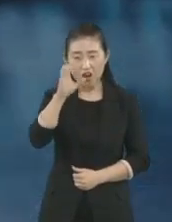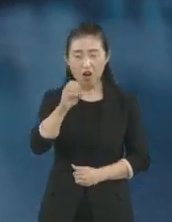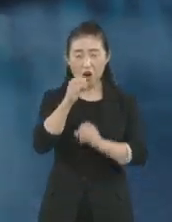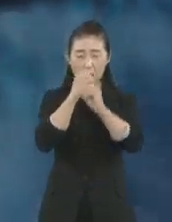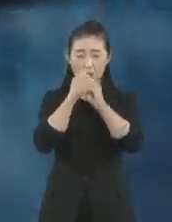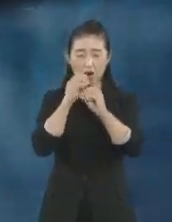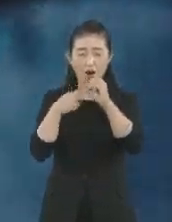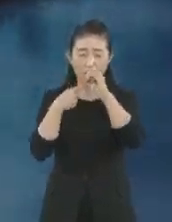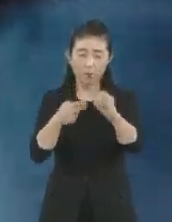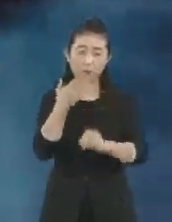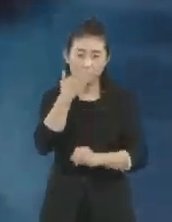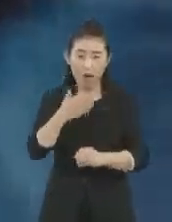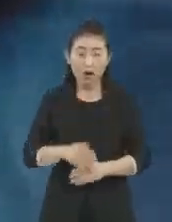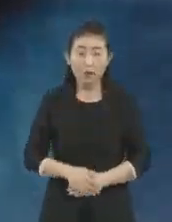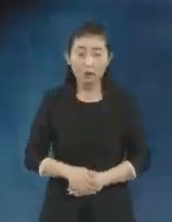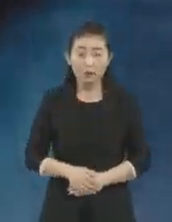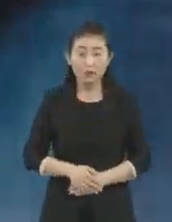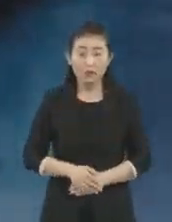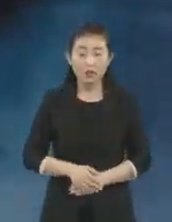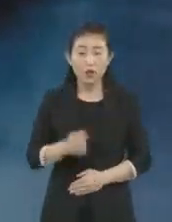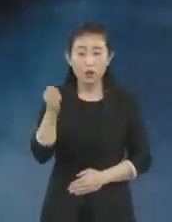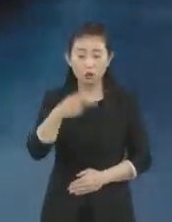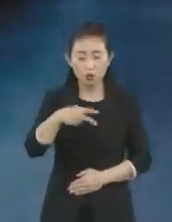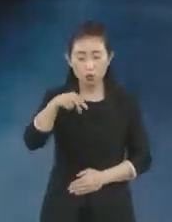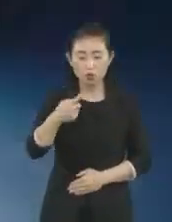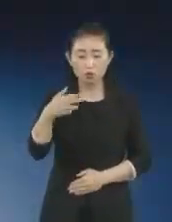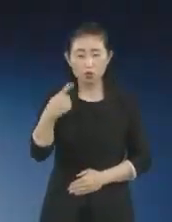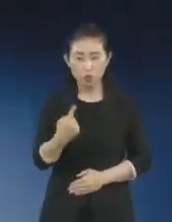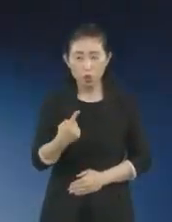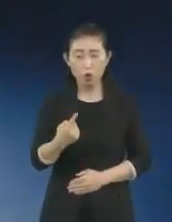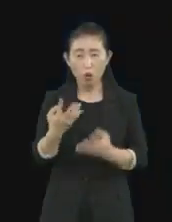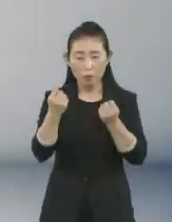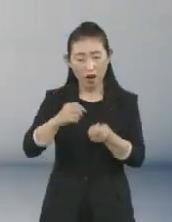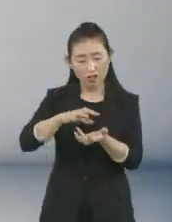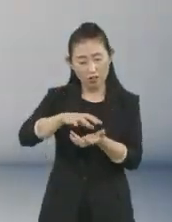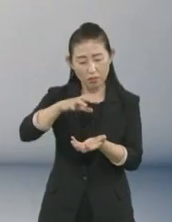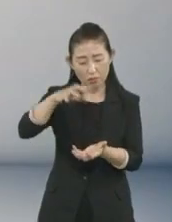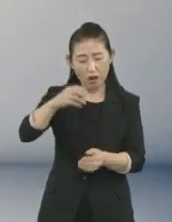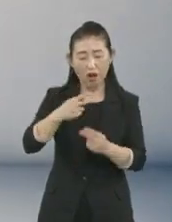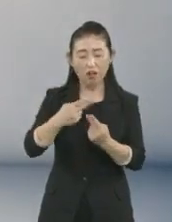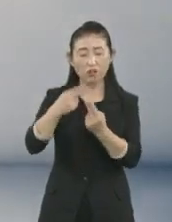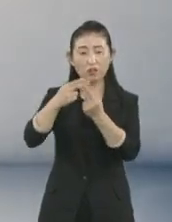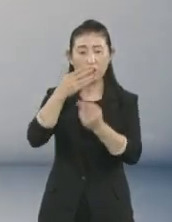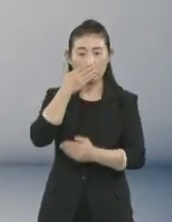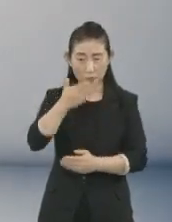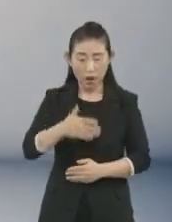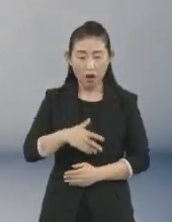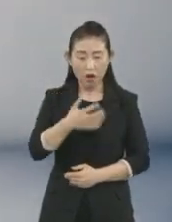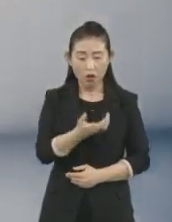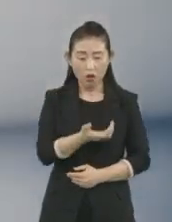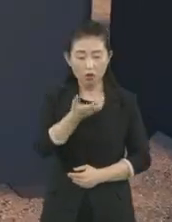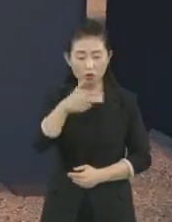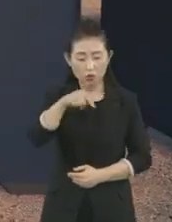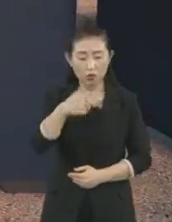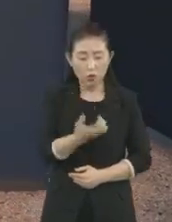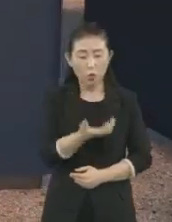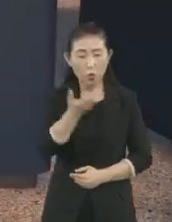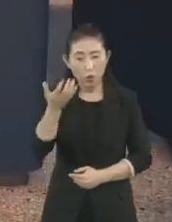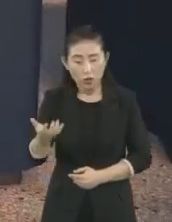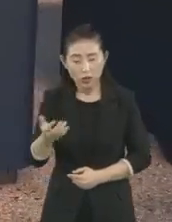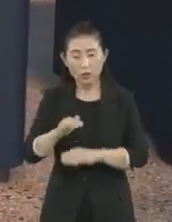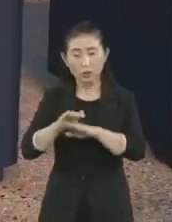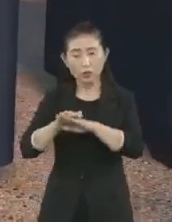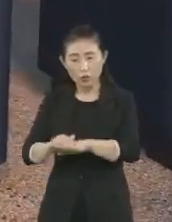바꾸면 같은 부피의 액화수소보다 수소를 1.5배나 많이 저장할 수 있어 수소를 옮기고 보관하는